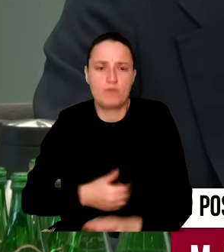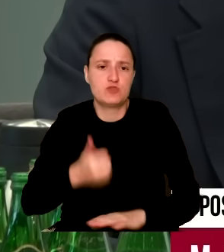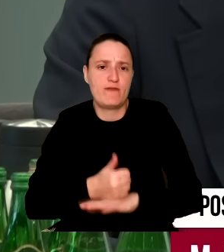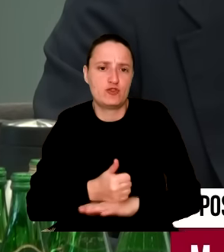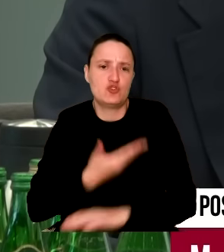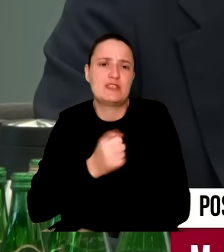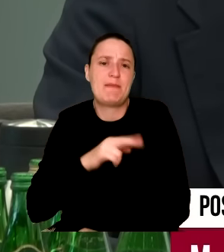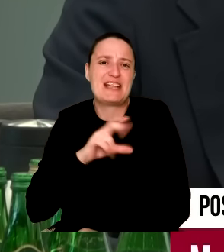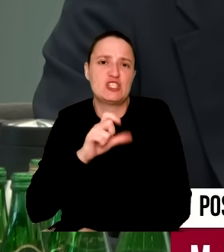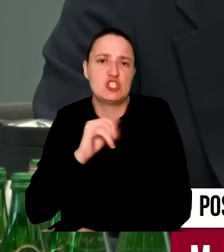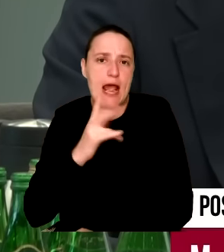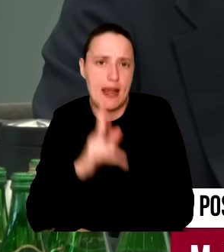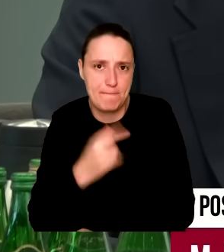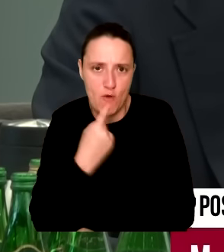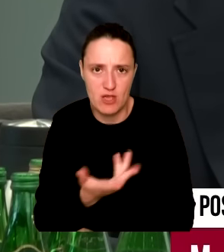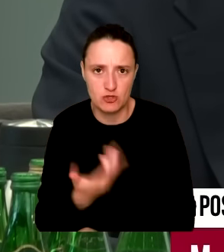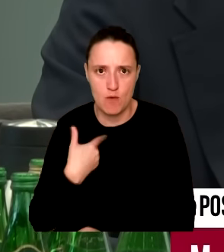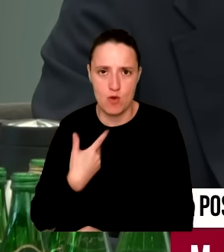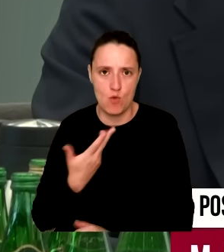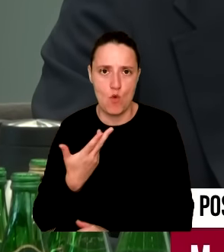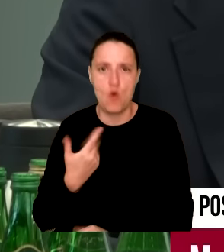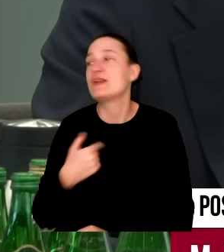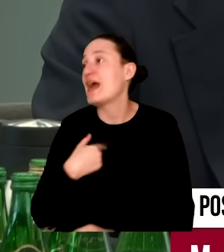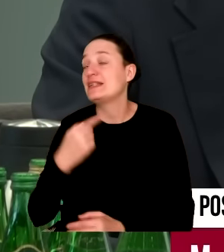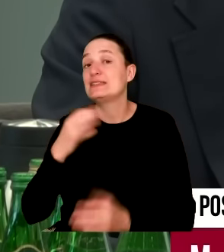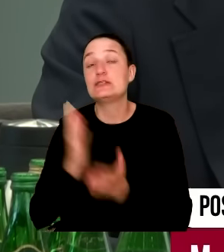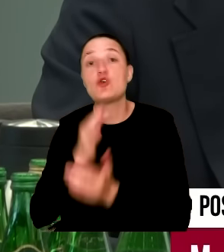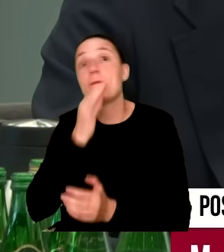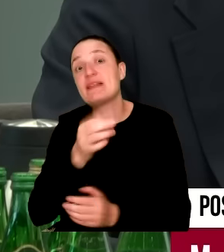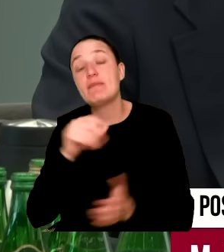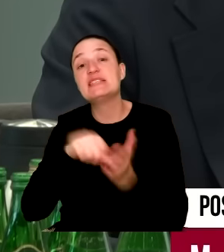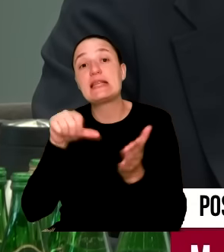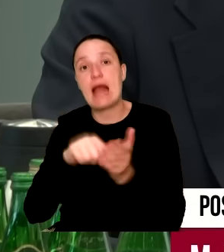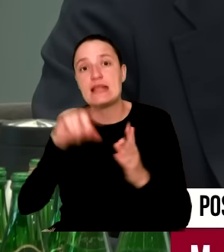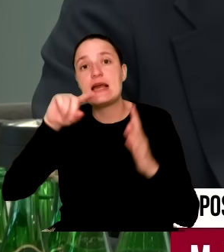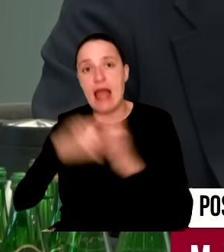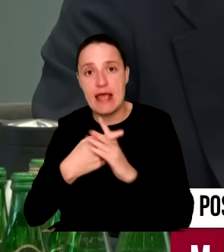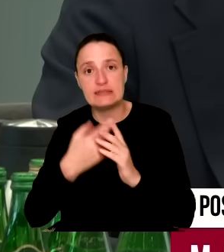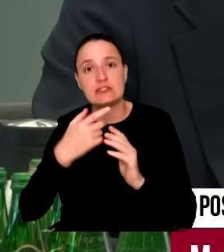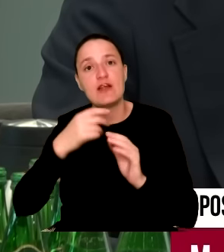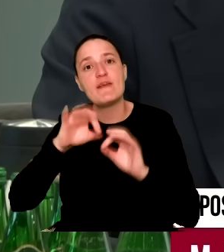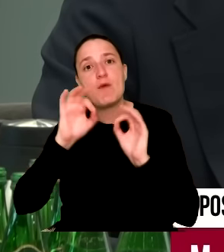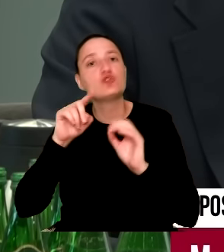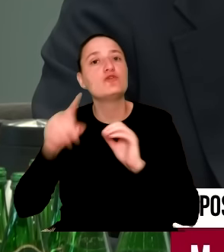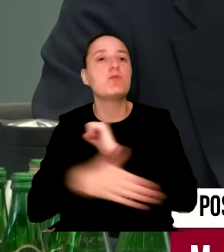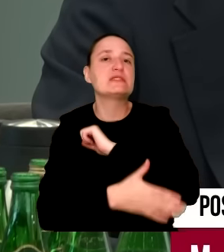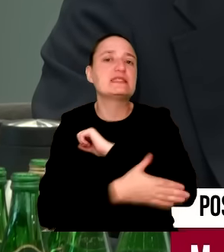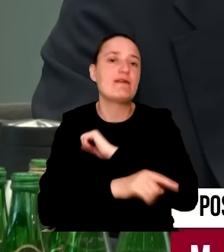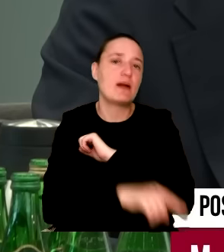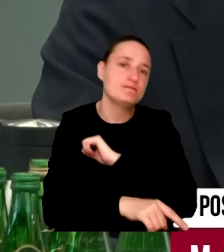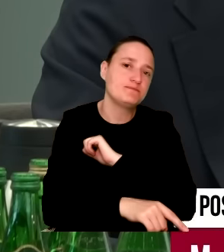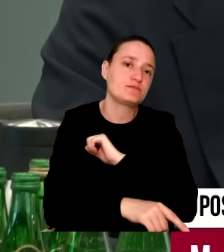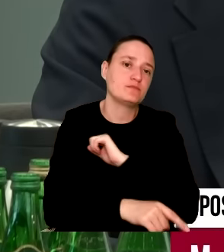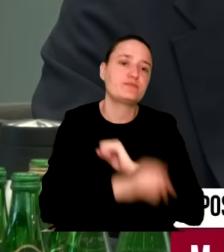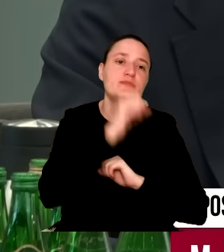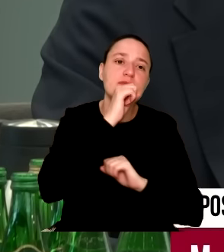Marciniak i chodzi mi o to że ten centralny rejestr wyborców był formowany na bazie stałych